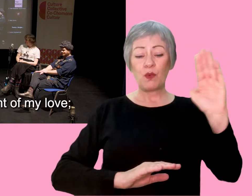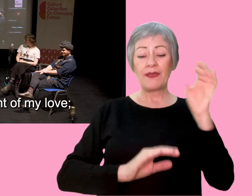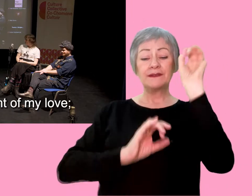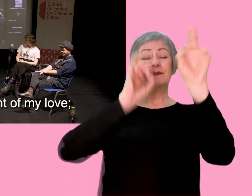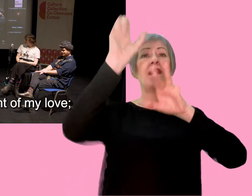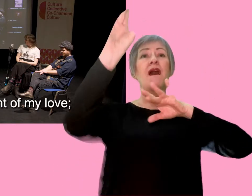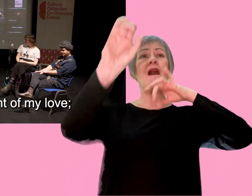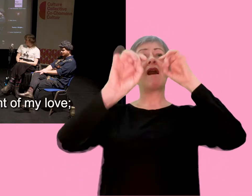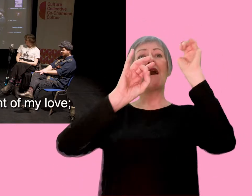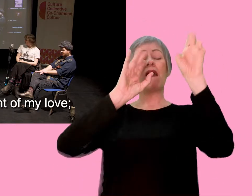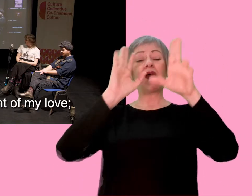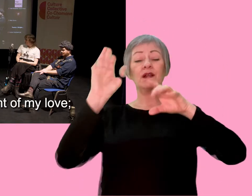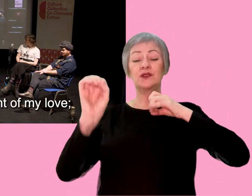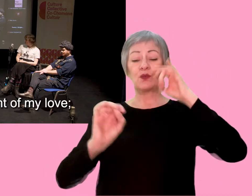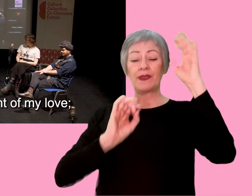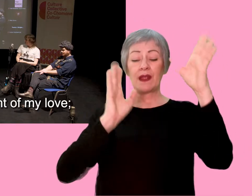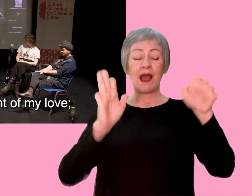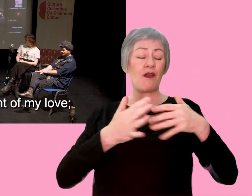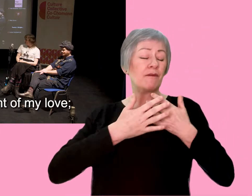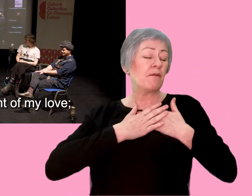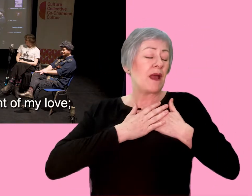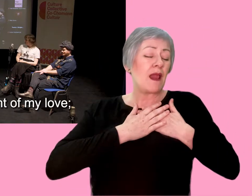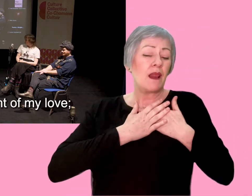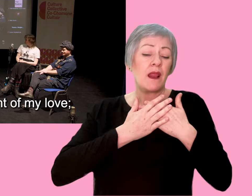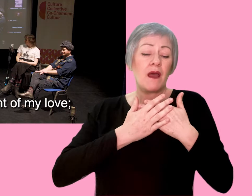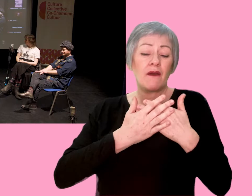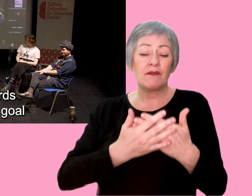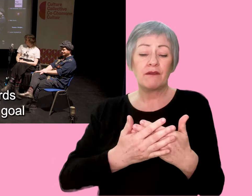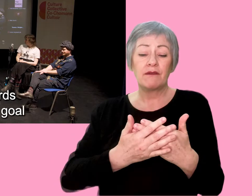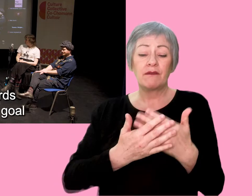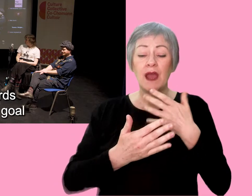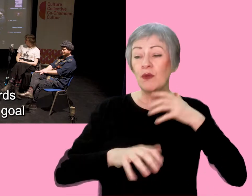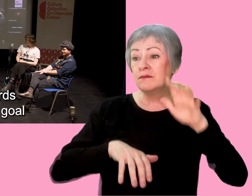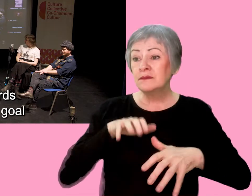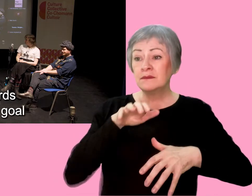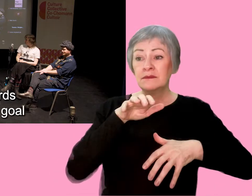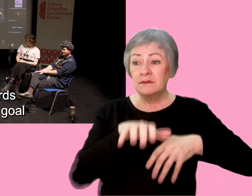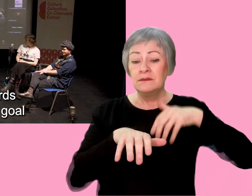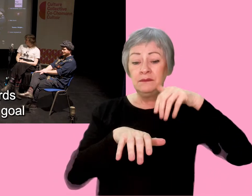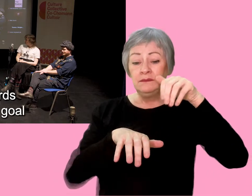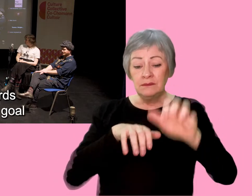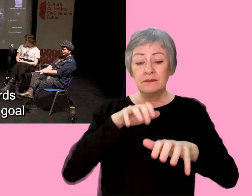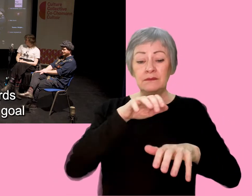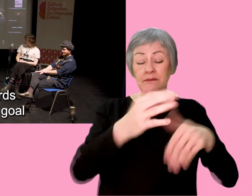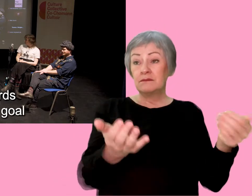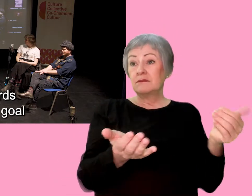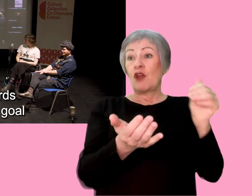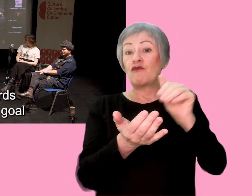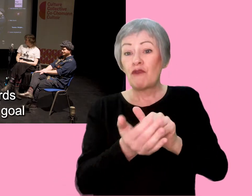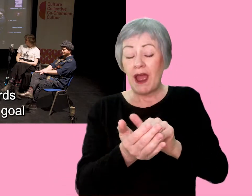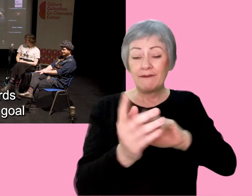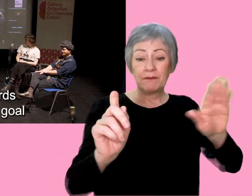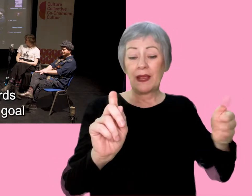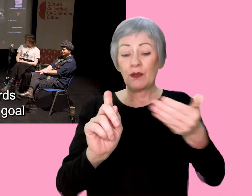تشع بأنوار حبي وأحبو حتى الوصول وأطبع